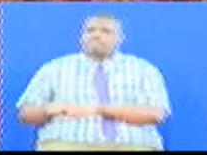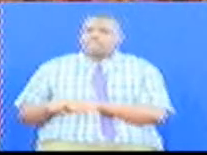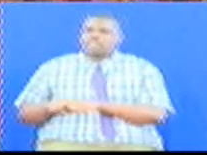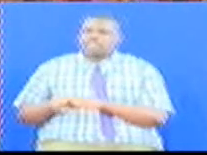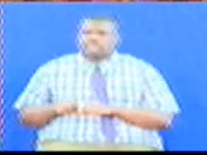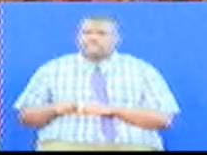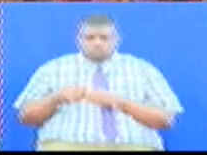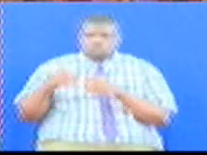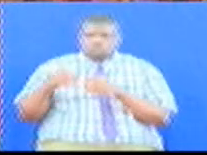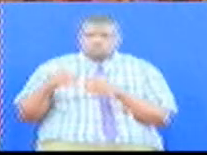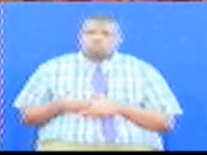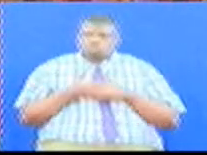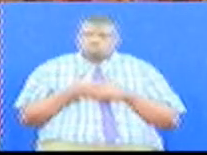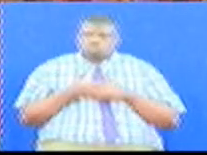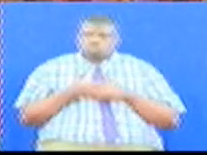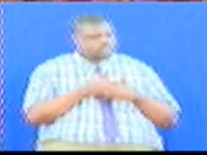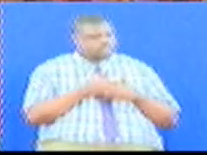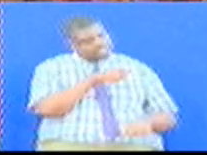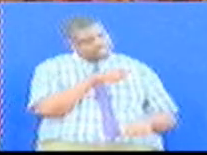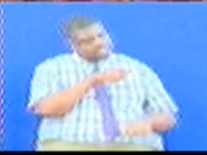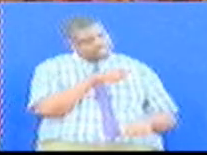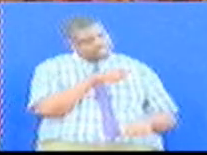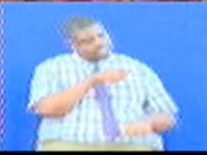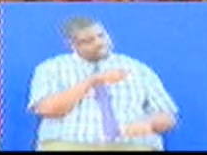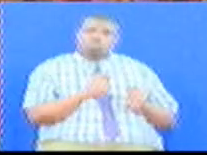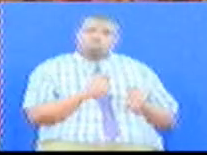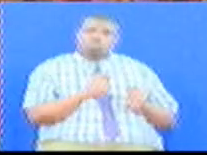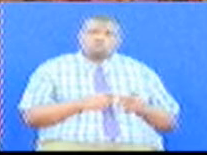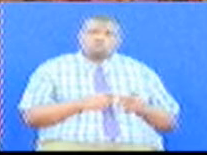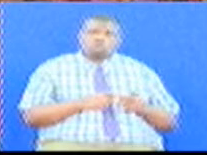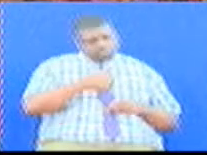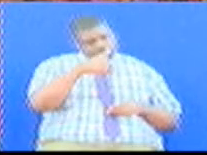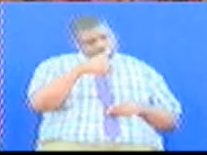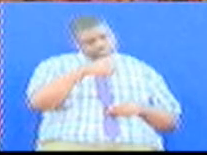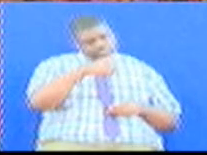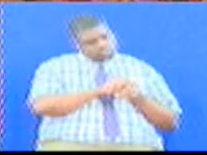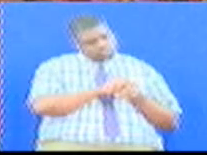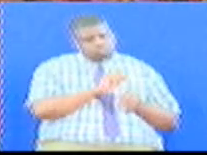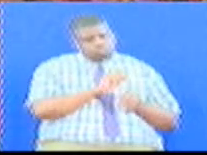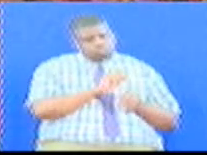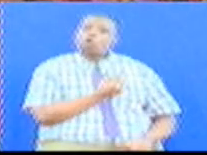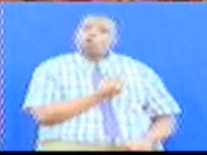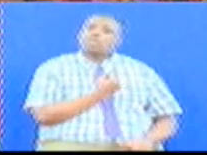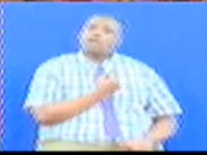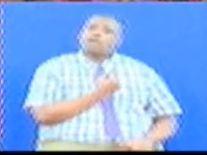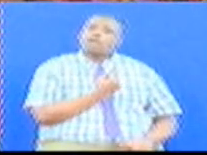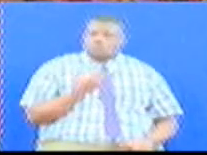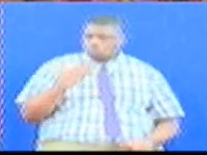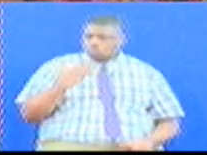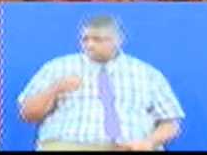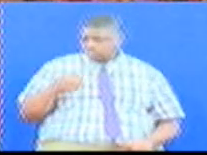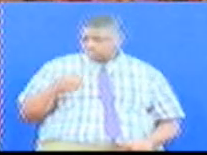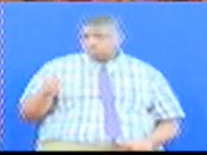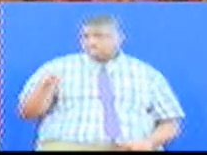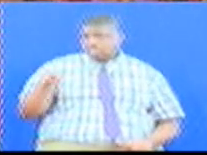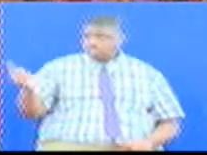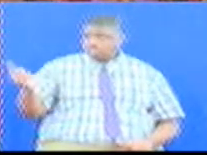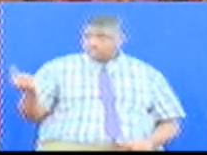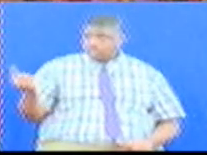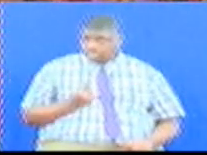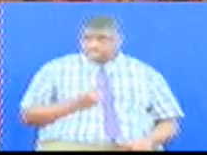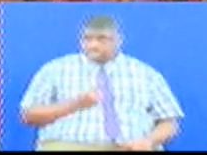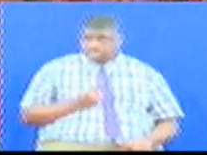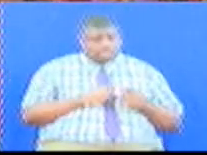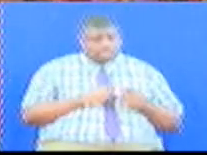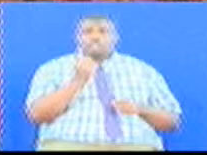na kutaifisha wale mifugo. Lakini kwangu mimi nina jambo moja ambalo naomba Mheshimiwa Waziri mhusika atakapokuja